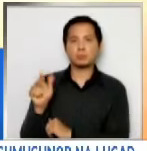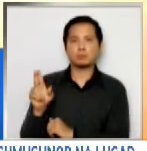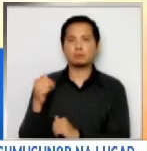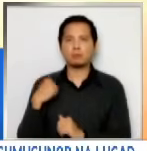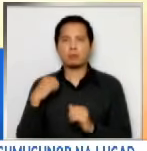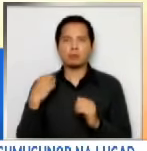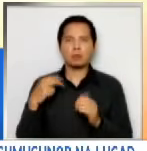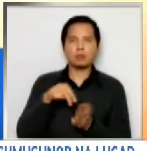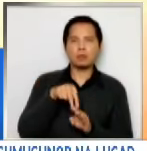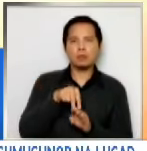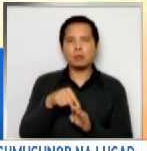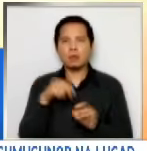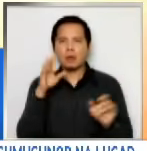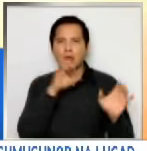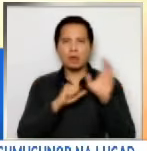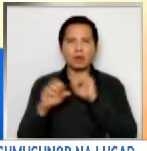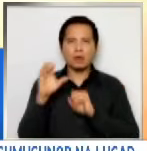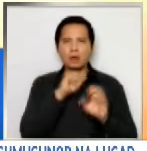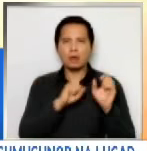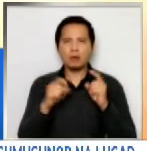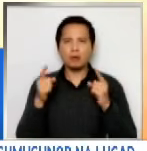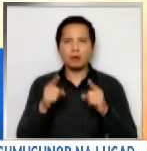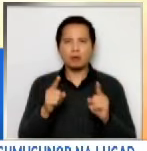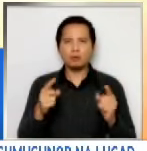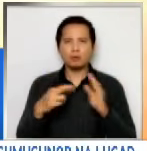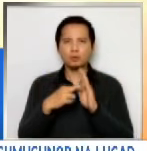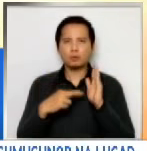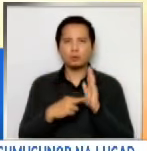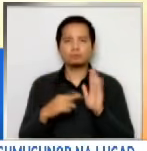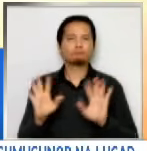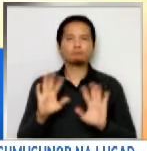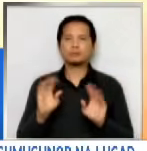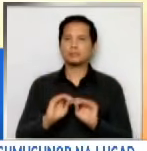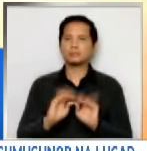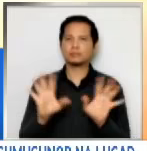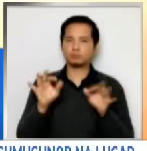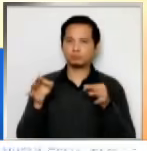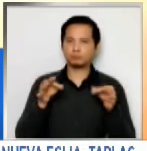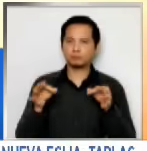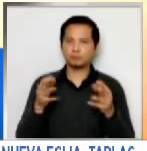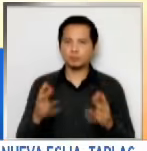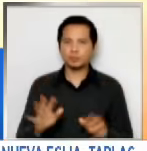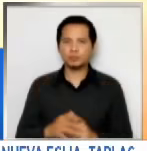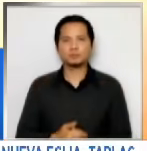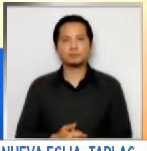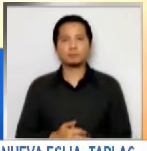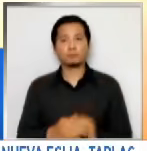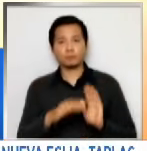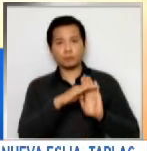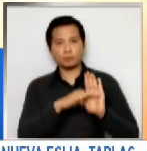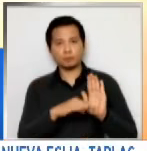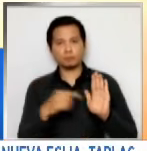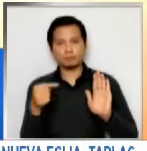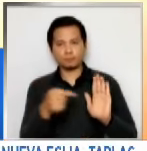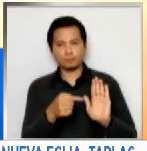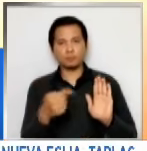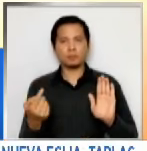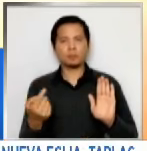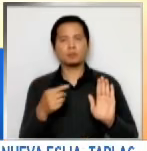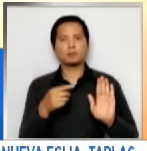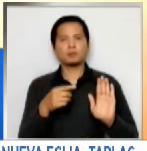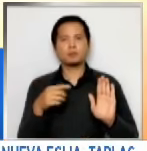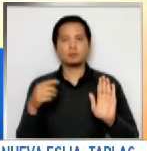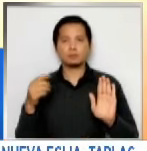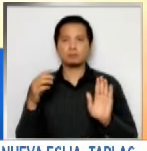mga nage-enforce ng quarantine rules ayon sa ordinansa. So dahil lang isang ordinansa ay isang gawa nga ng sanggunian ng syudad or